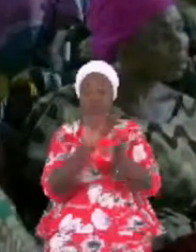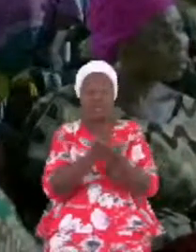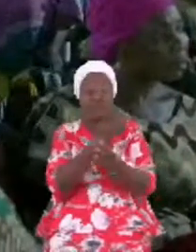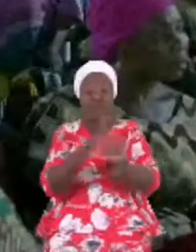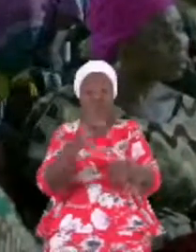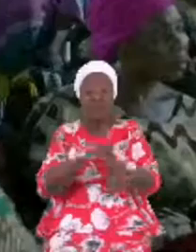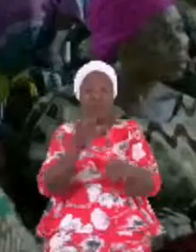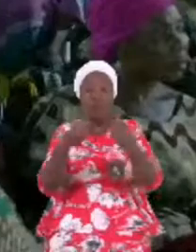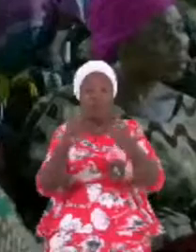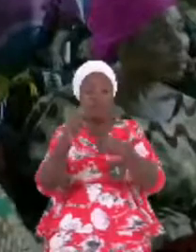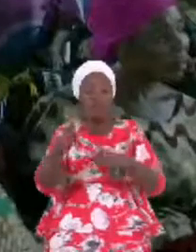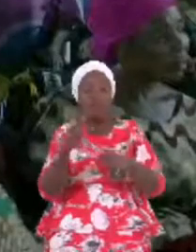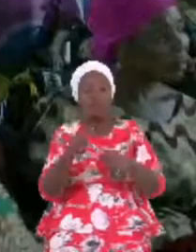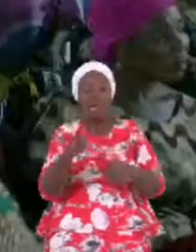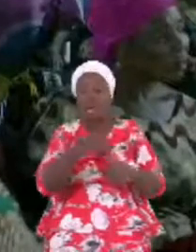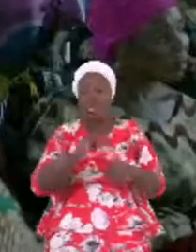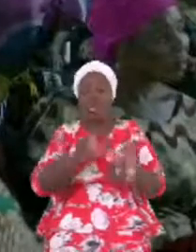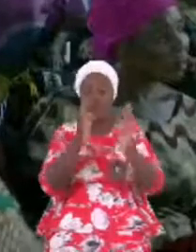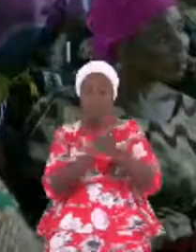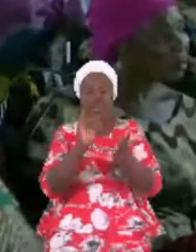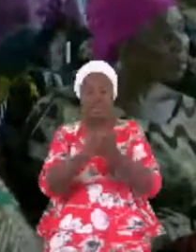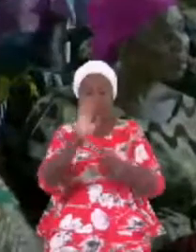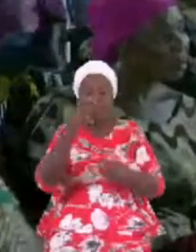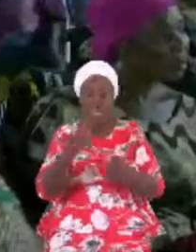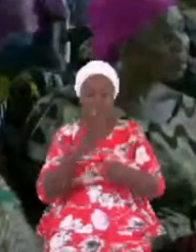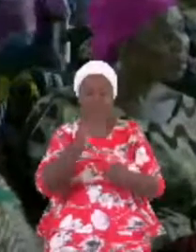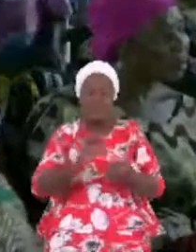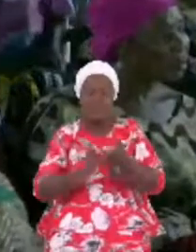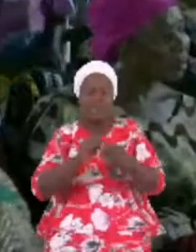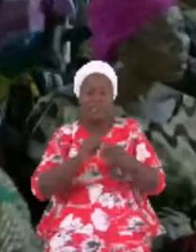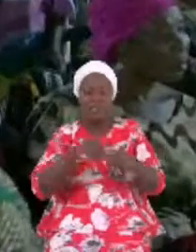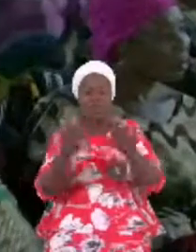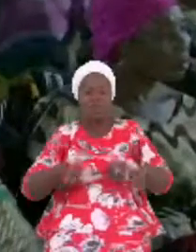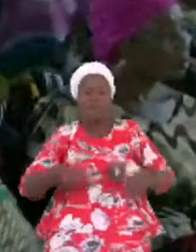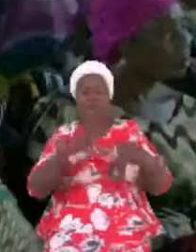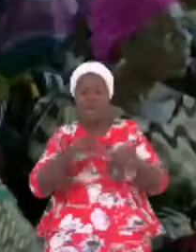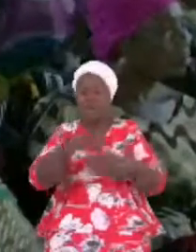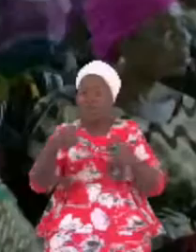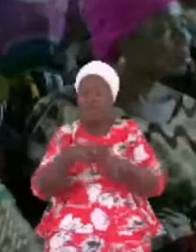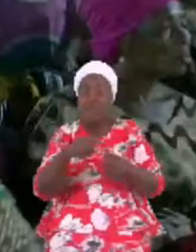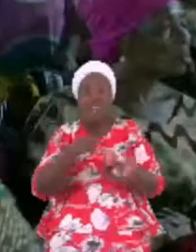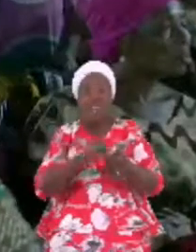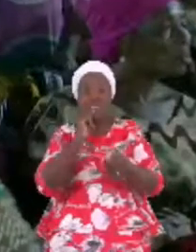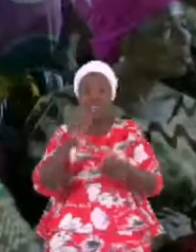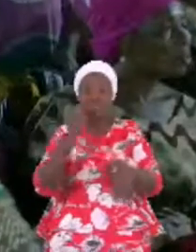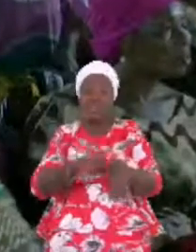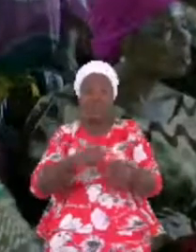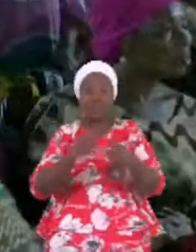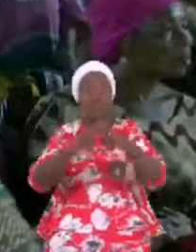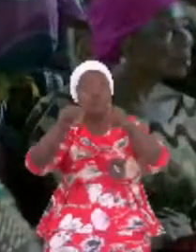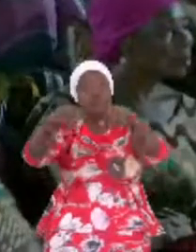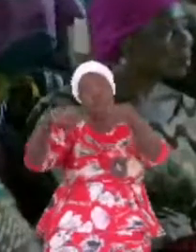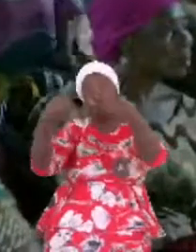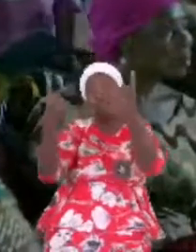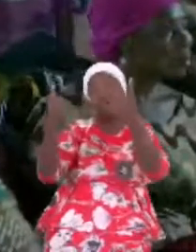toi. Que ton nom soit écrit dans le livre de vie. Et quand l'heure viendra de